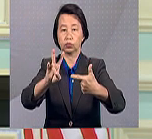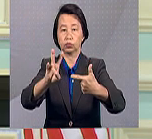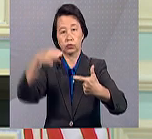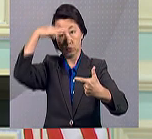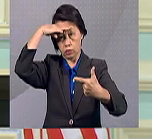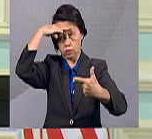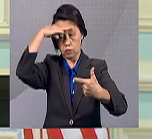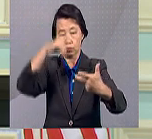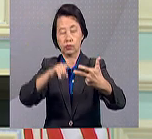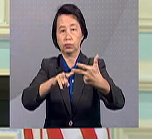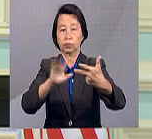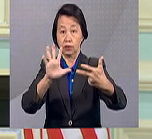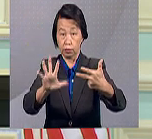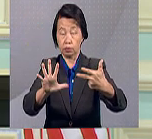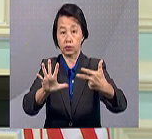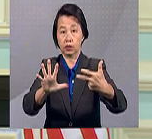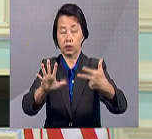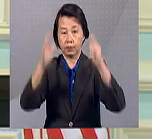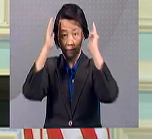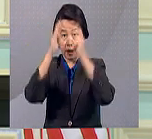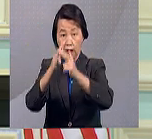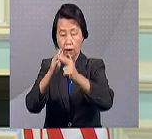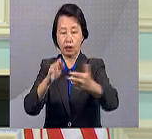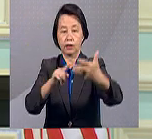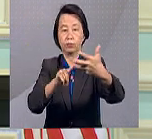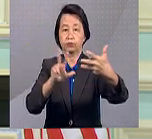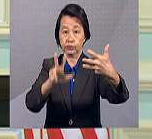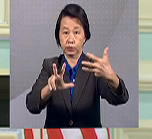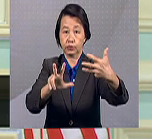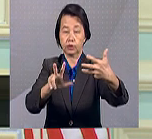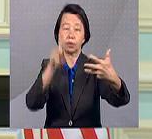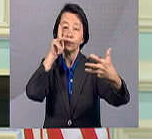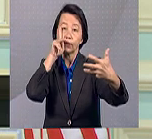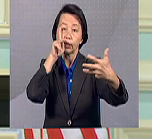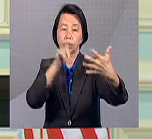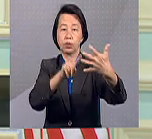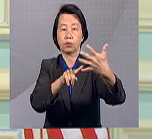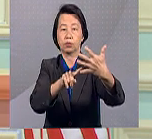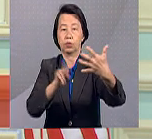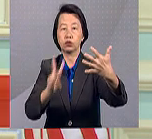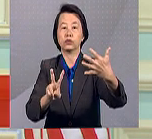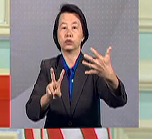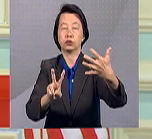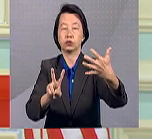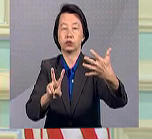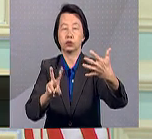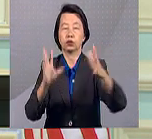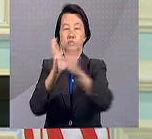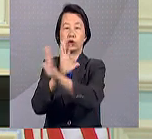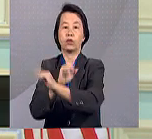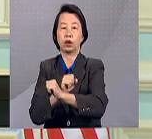di Johor, 5 operasi di Pahang, 3 operasi di Kedah dan 2 operasi di